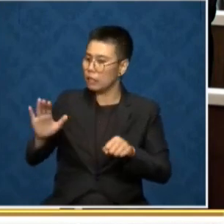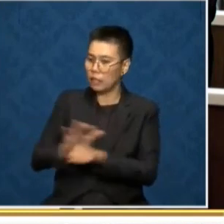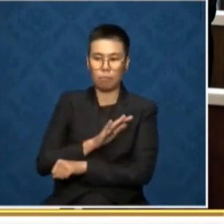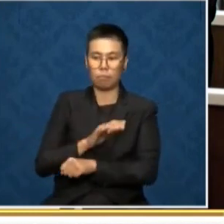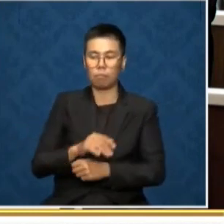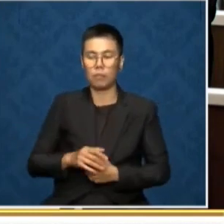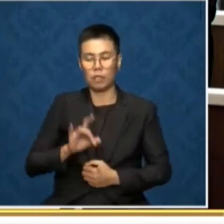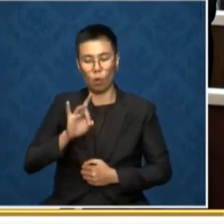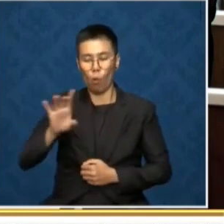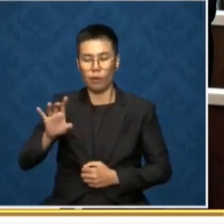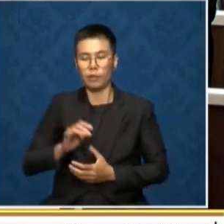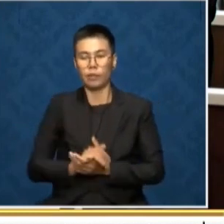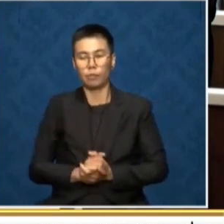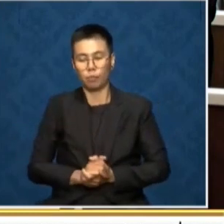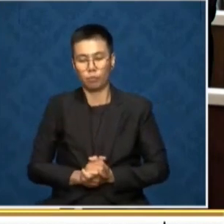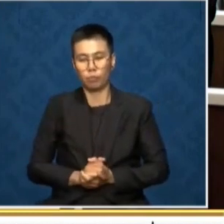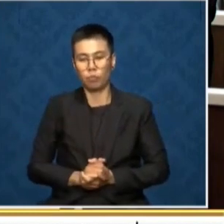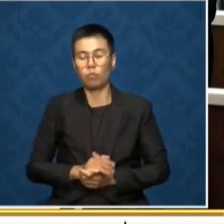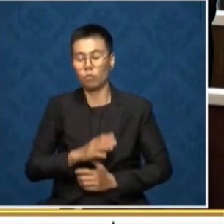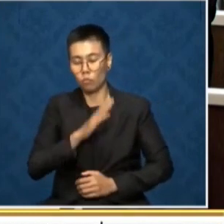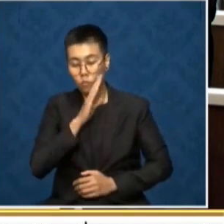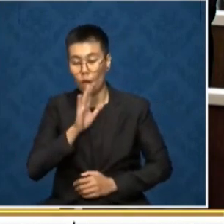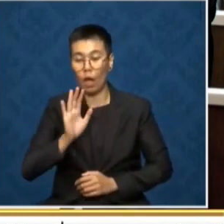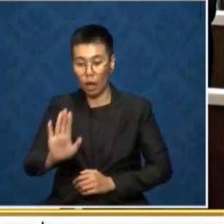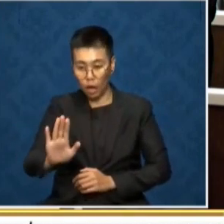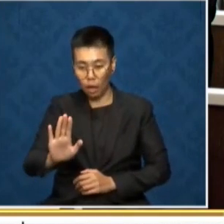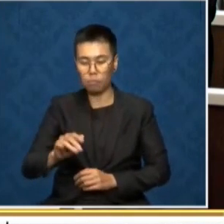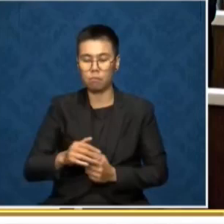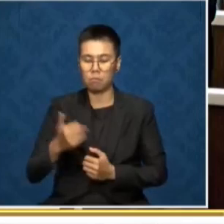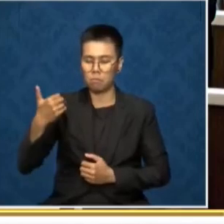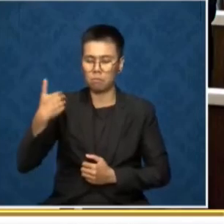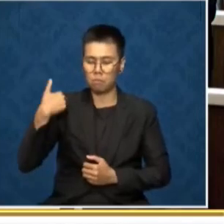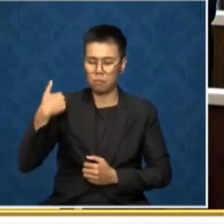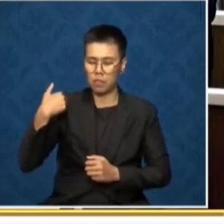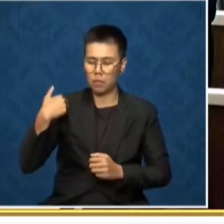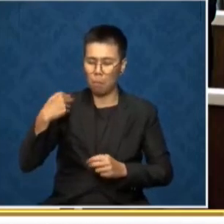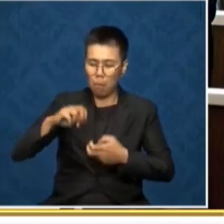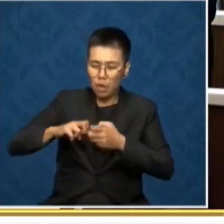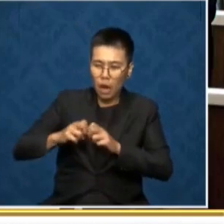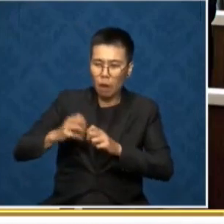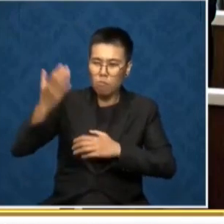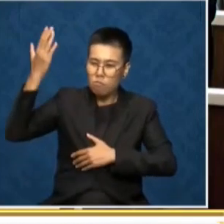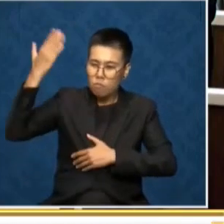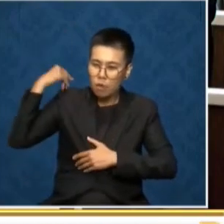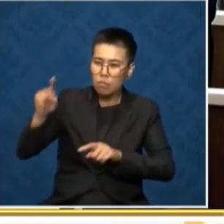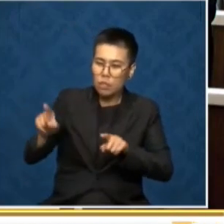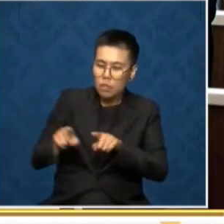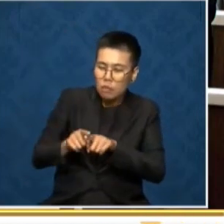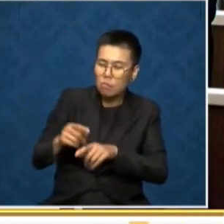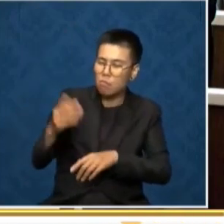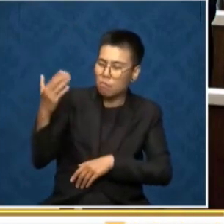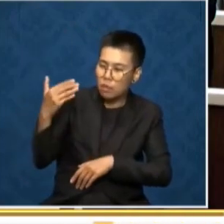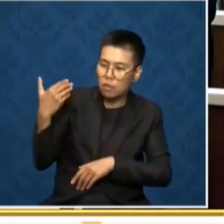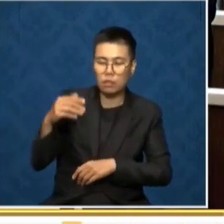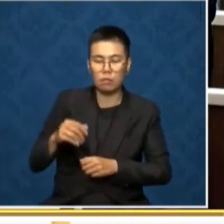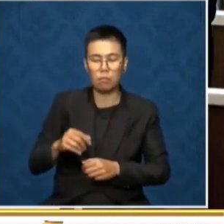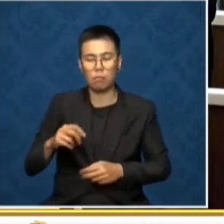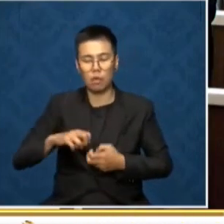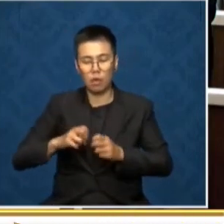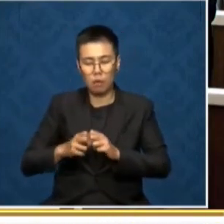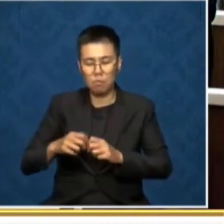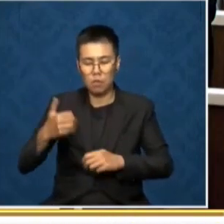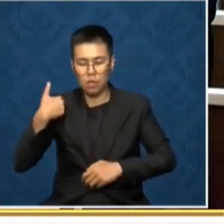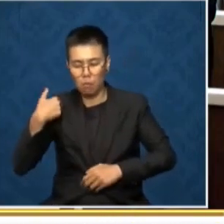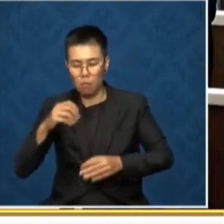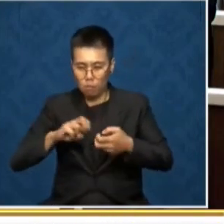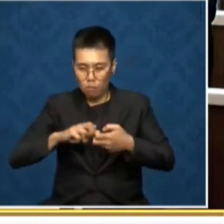ะครับอย่าให้มันเกิดปัญหาเหมือนในอดีตที่ผ่านมาทำให้เป็นปมเป็นอุปสรรคเป็นชนวนเกิดเหตุ